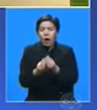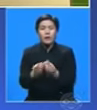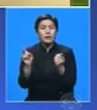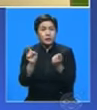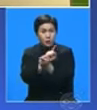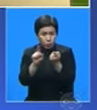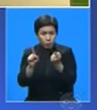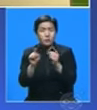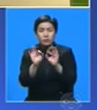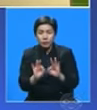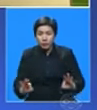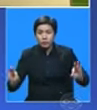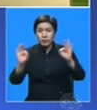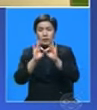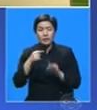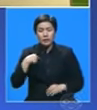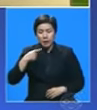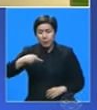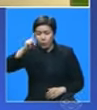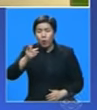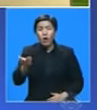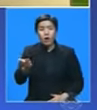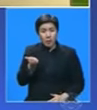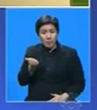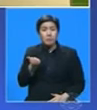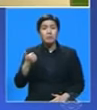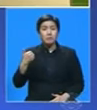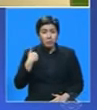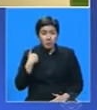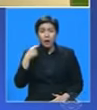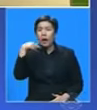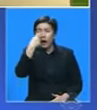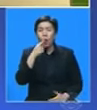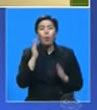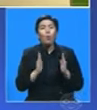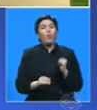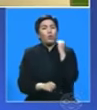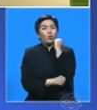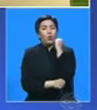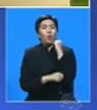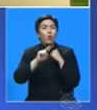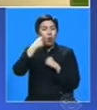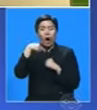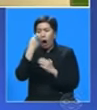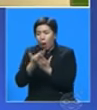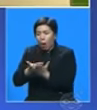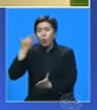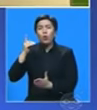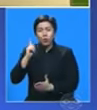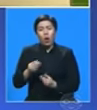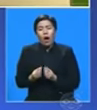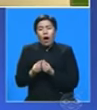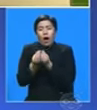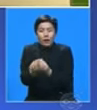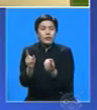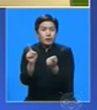คนอาจจะต้องได้นะครับคนได้ก็คือคนที่ยากจนก่อนนะครับคนที่เสียสละคือคนรวยอาจต้องเสียสละผลประโ